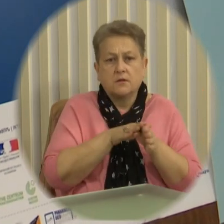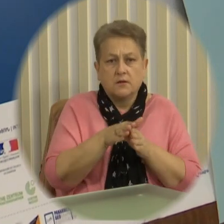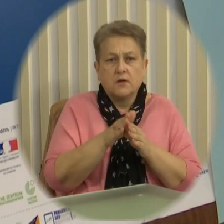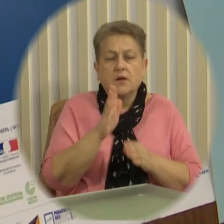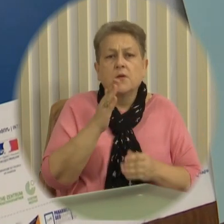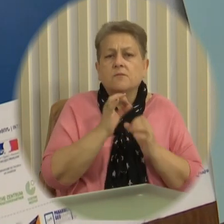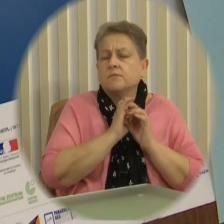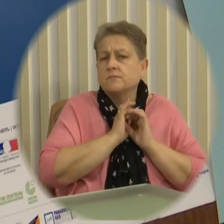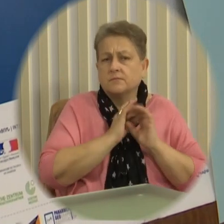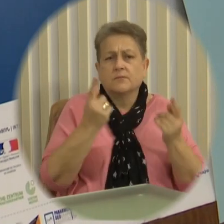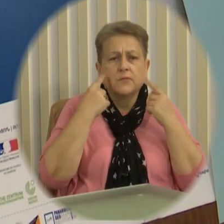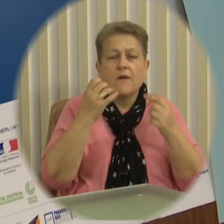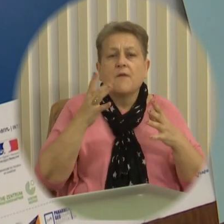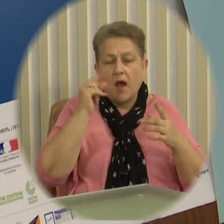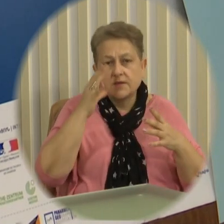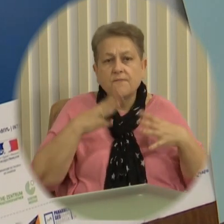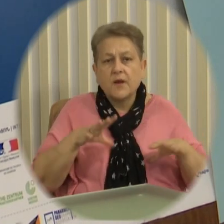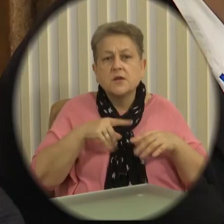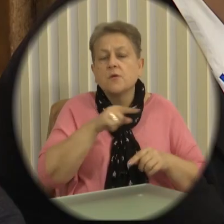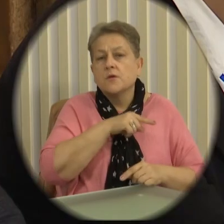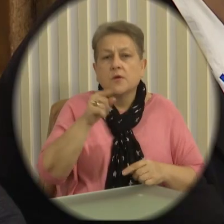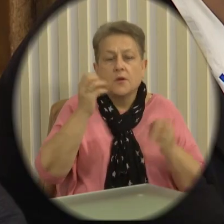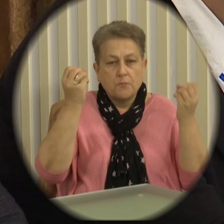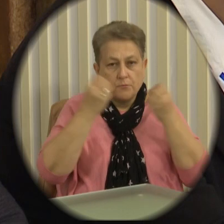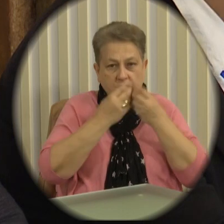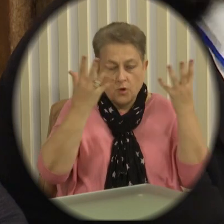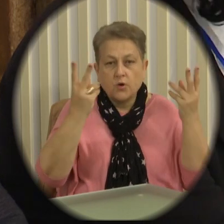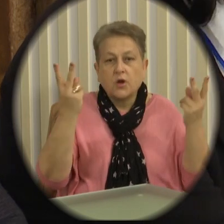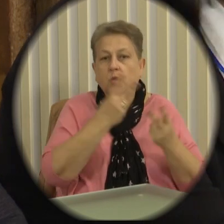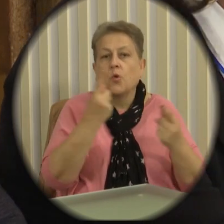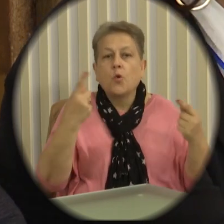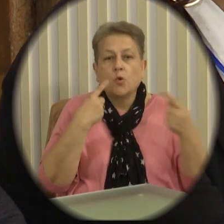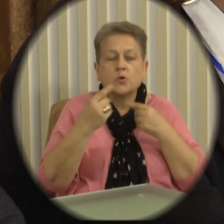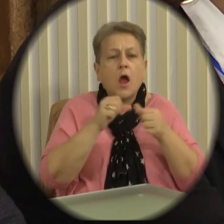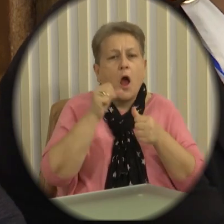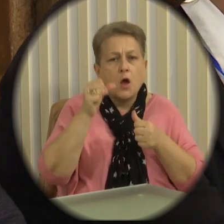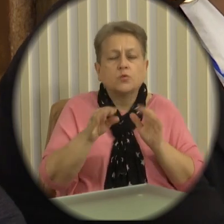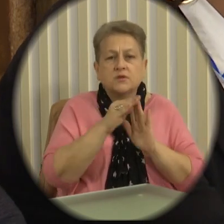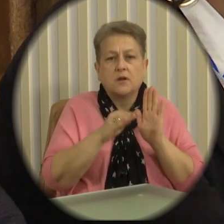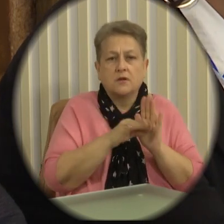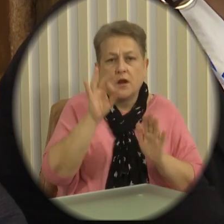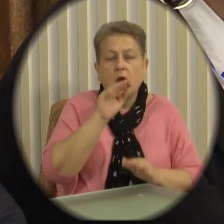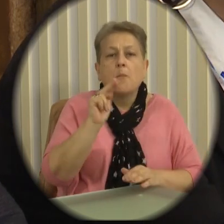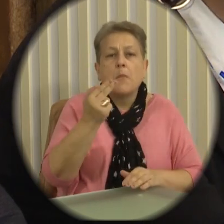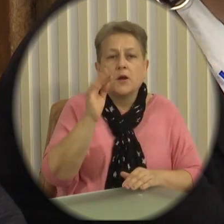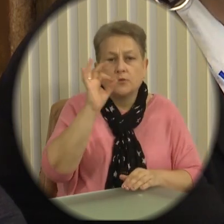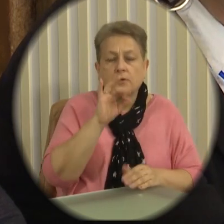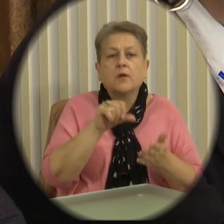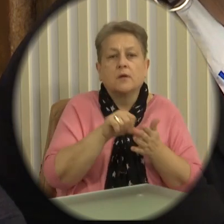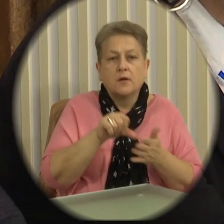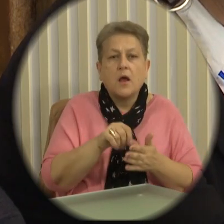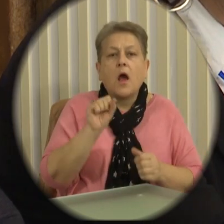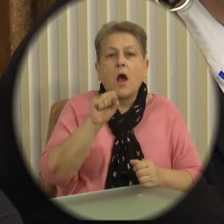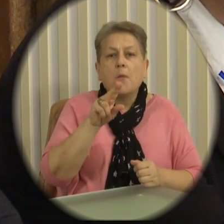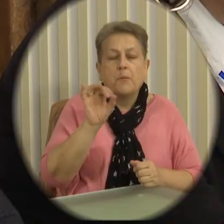է Վիշեգրադ Հայաստան և Վրաստան միջմշակութային երկխոսության նոր մոտեցումներ հատուկ ծրագիրը։ Փառատոնի գործընկերներից է նաև